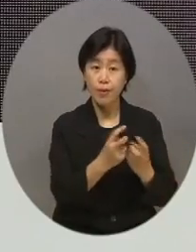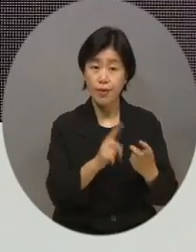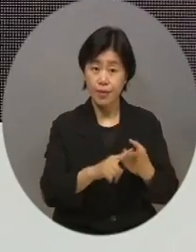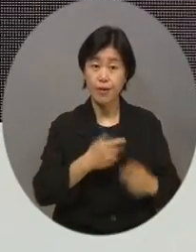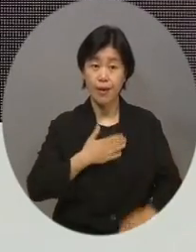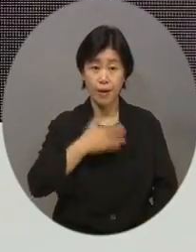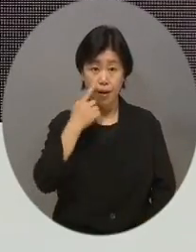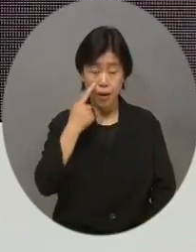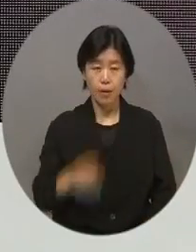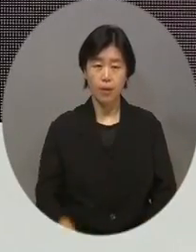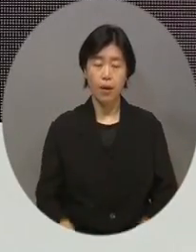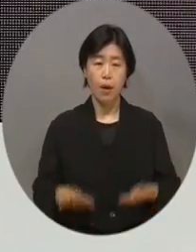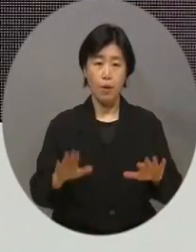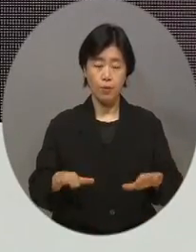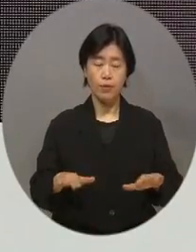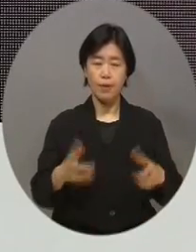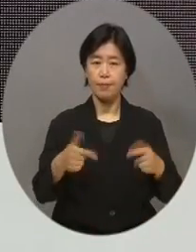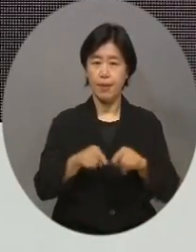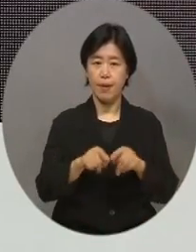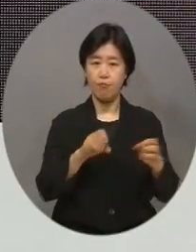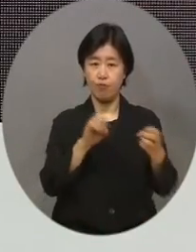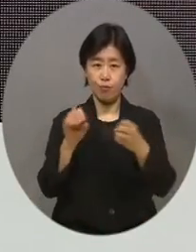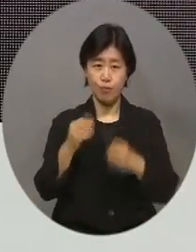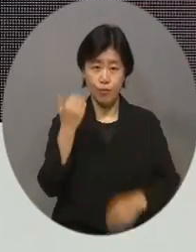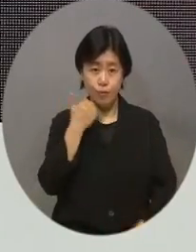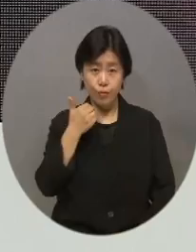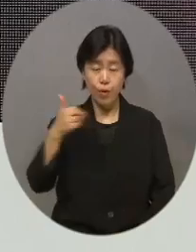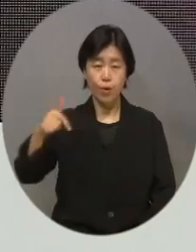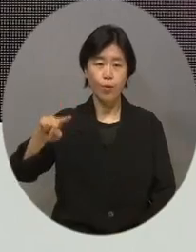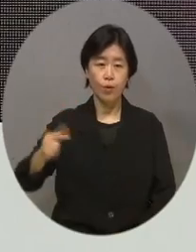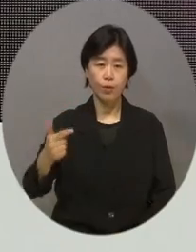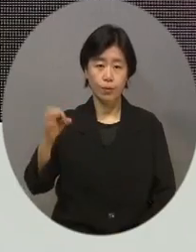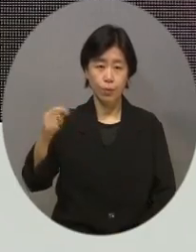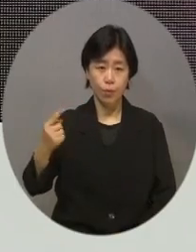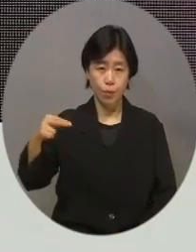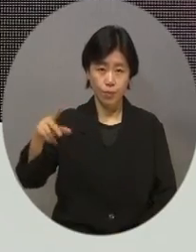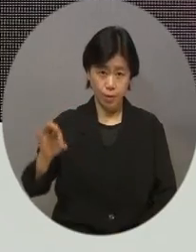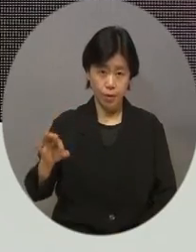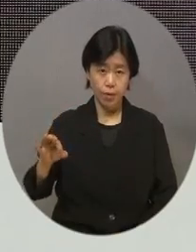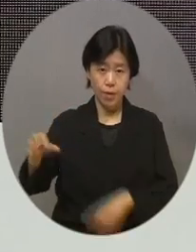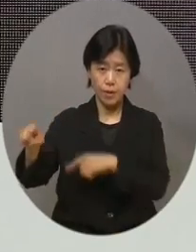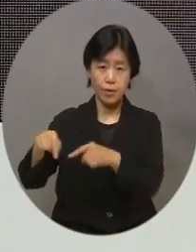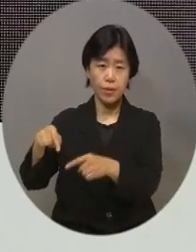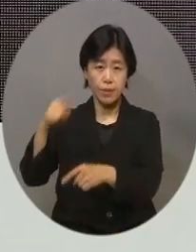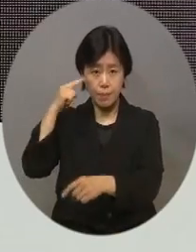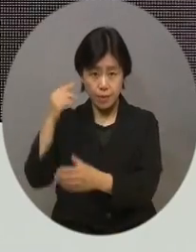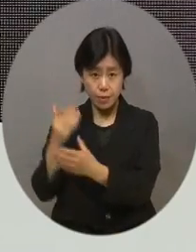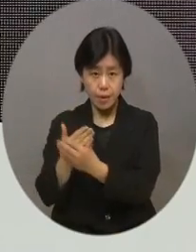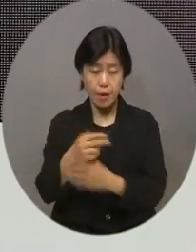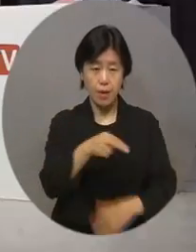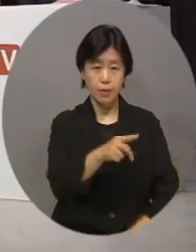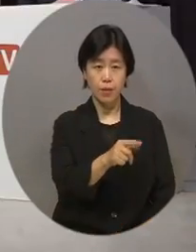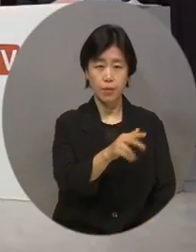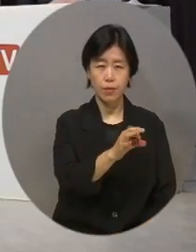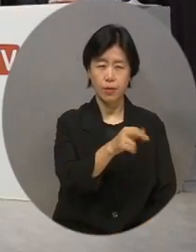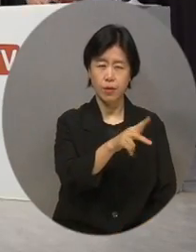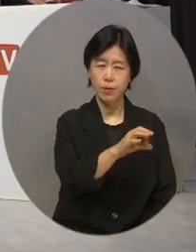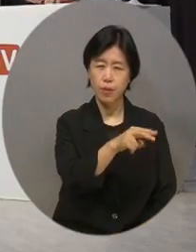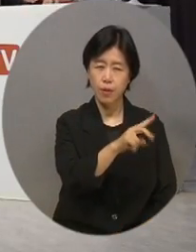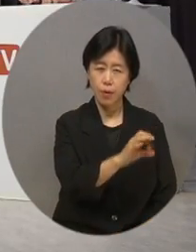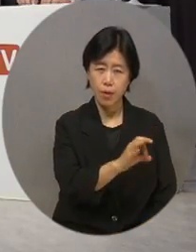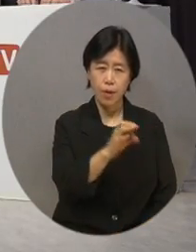이야기 나눌 두 분께 자리해 주셨는데요. 권호성 정치학 박사님, 서종성 대한의사협회